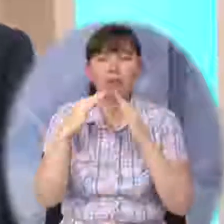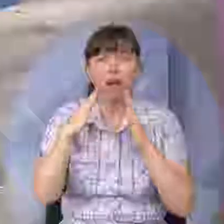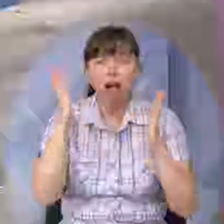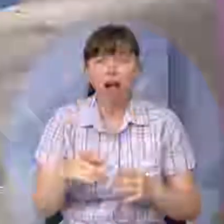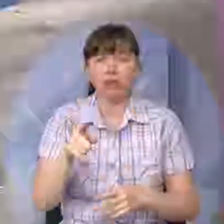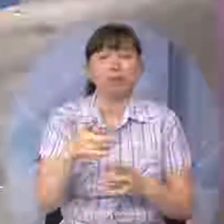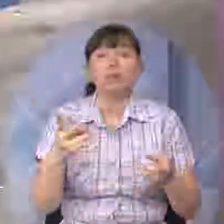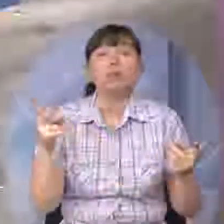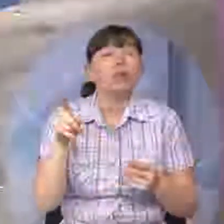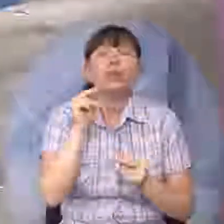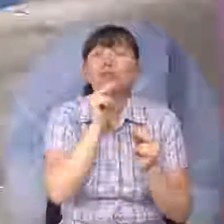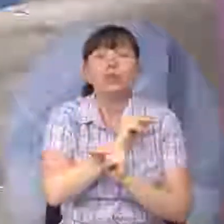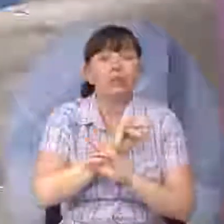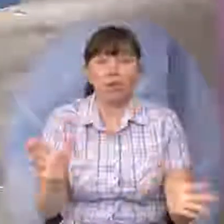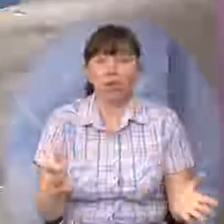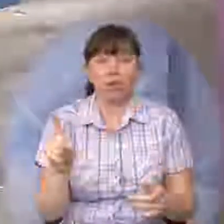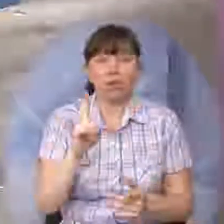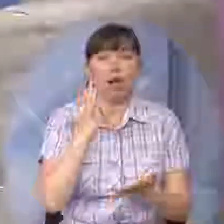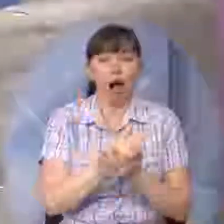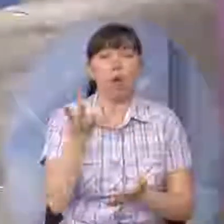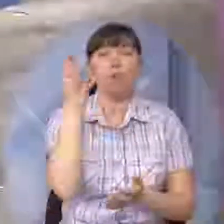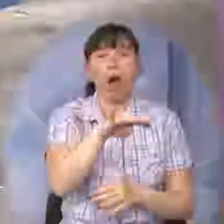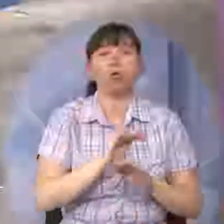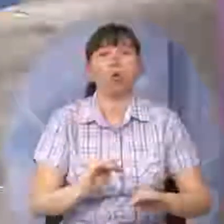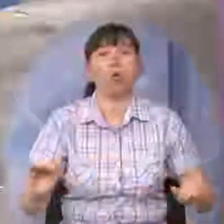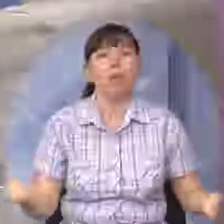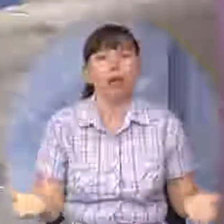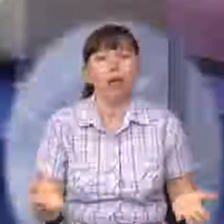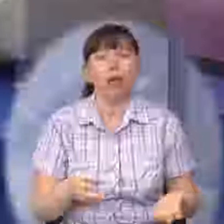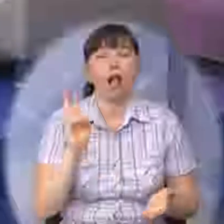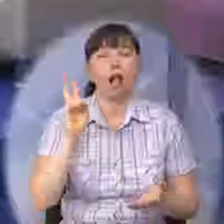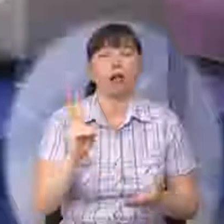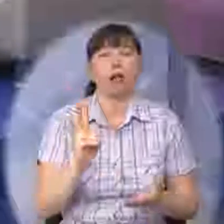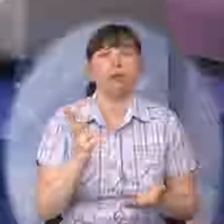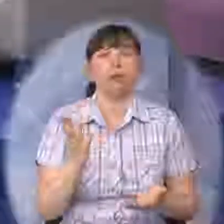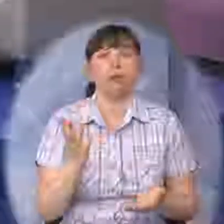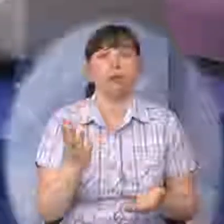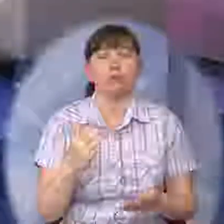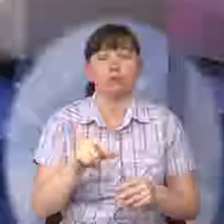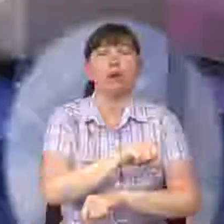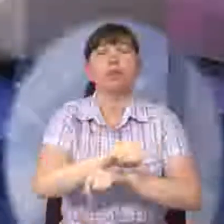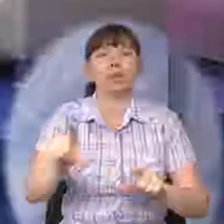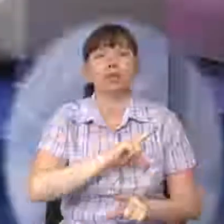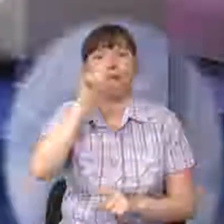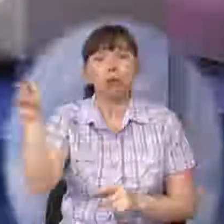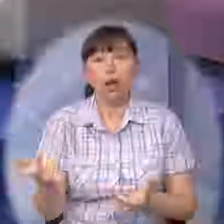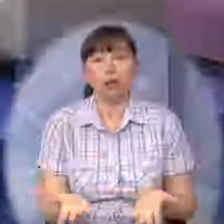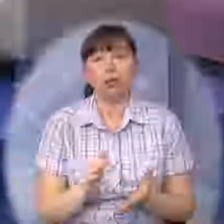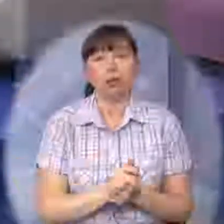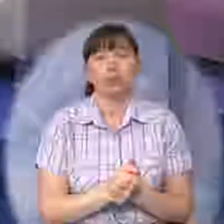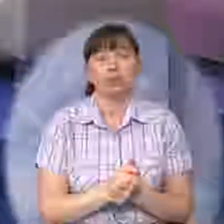văzut că ei au nevoie și nu sunt vinoveți cu nimic, că au 4 copii care sunt peste hotare